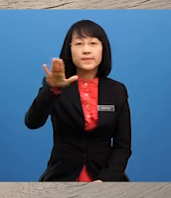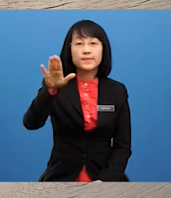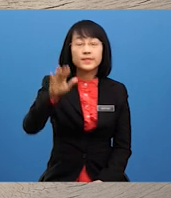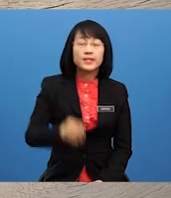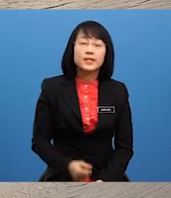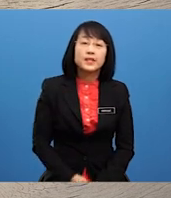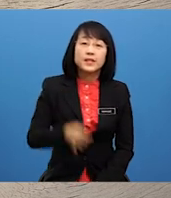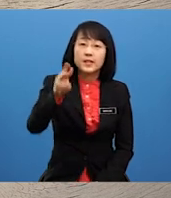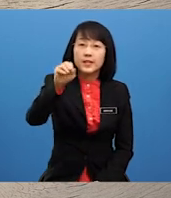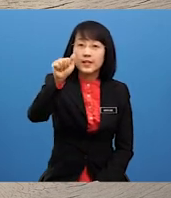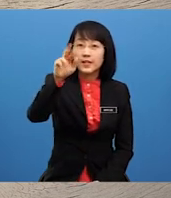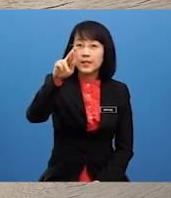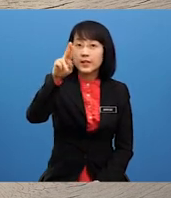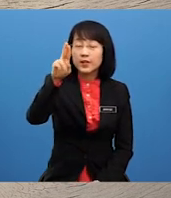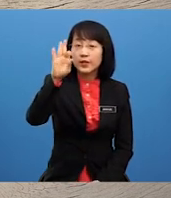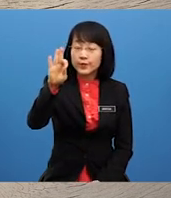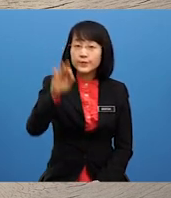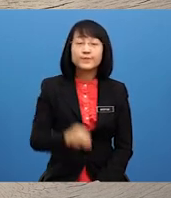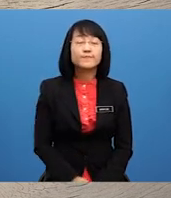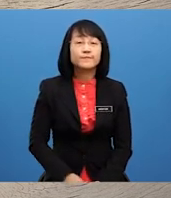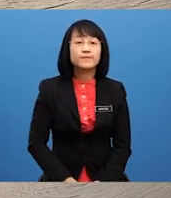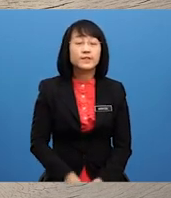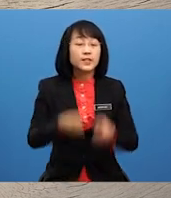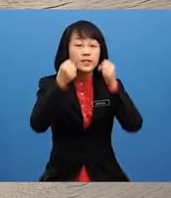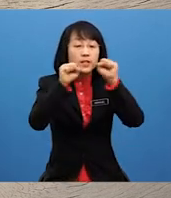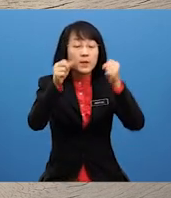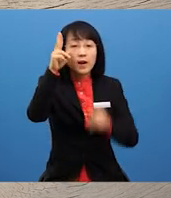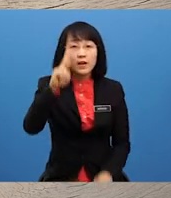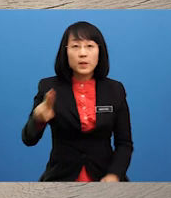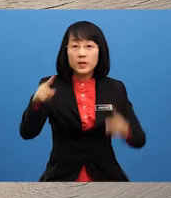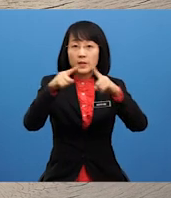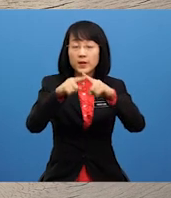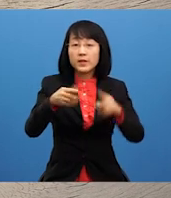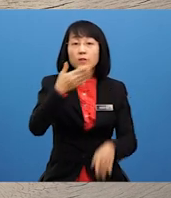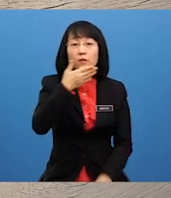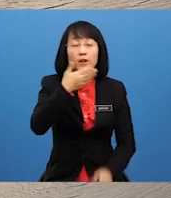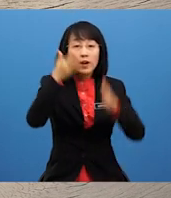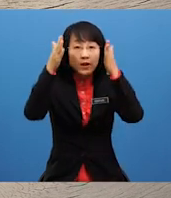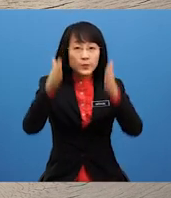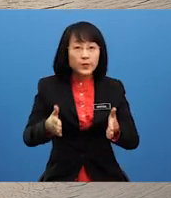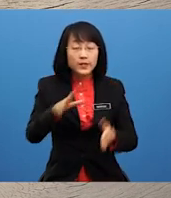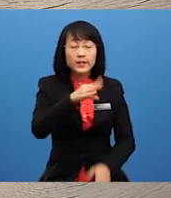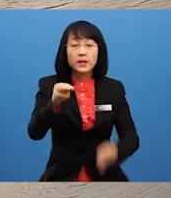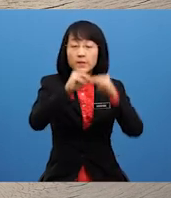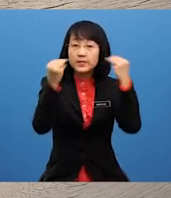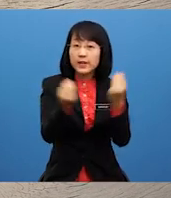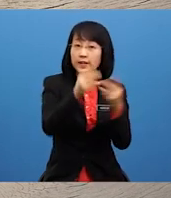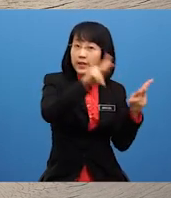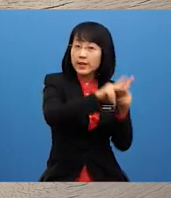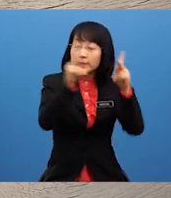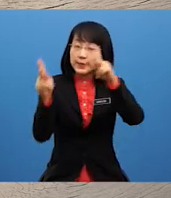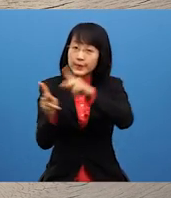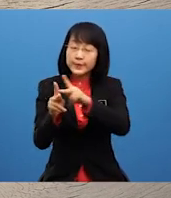serta masyarakat kampung supaya mendekati Tuhan dan patuhi ajaran agama. Justeru, ramai golongan muda